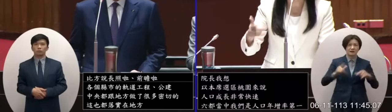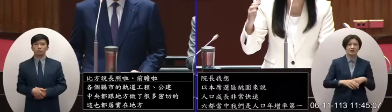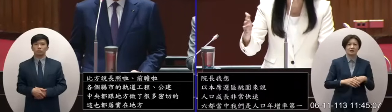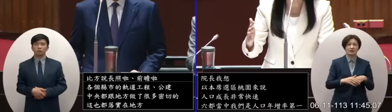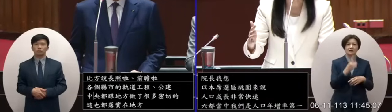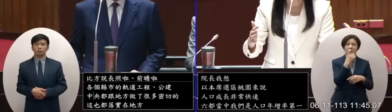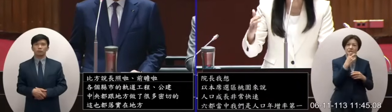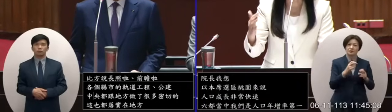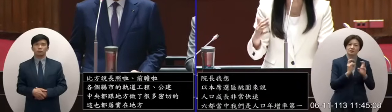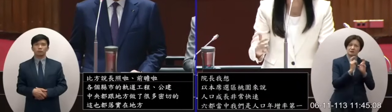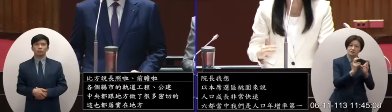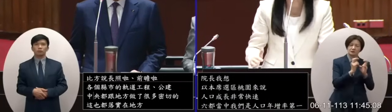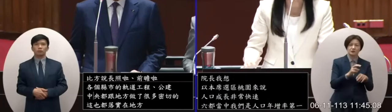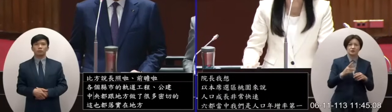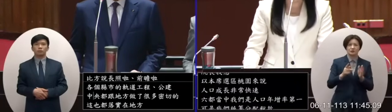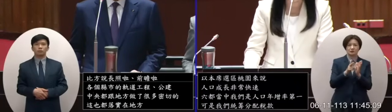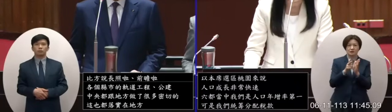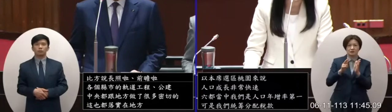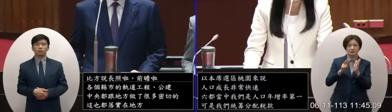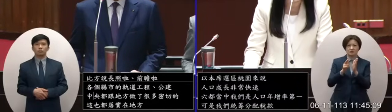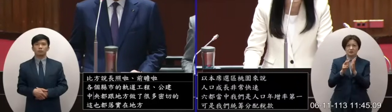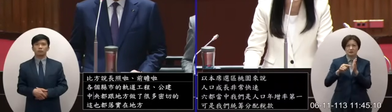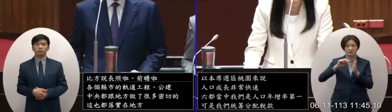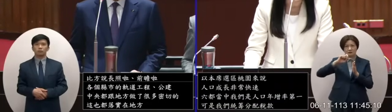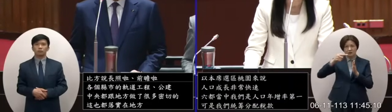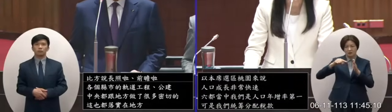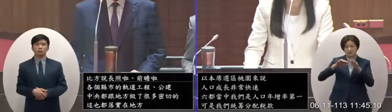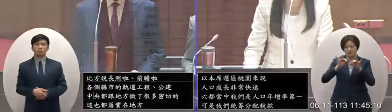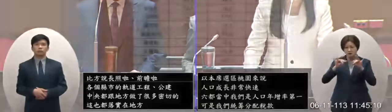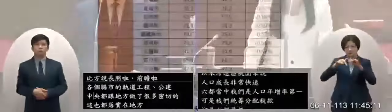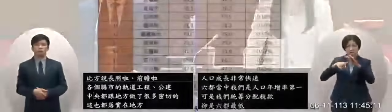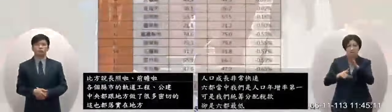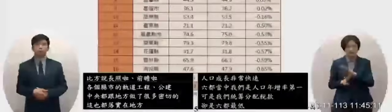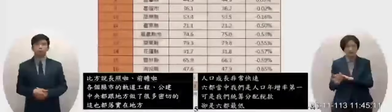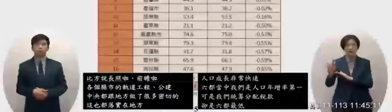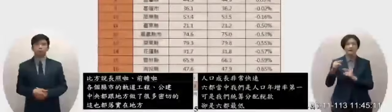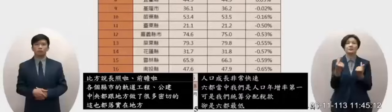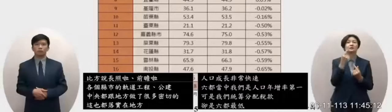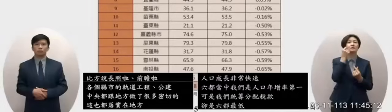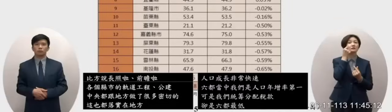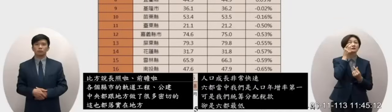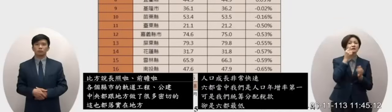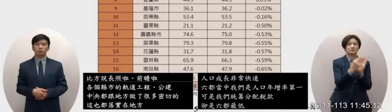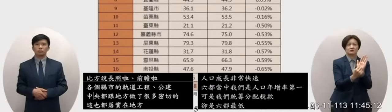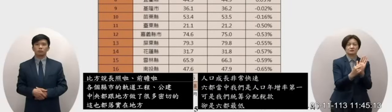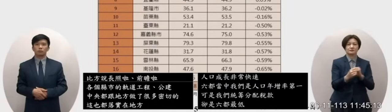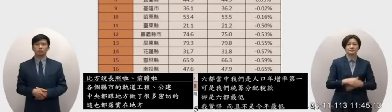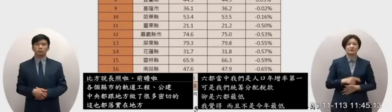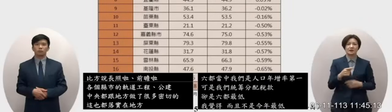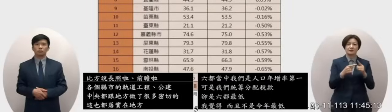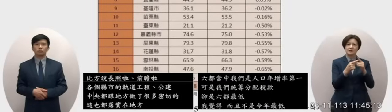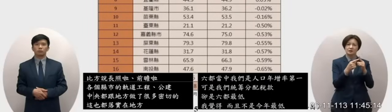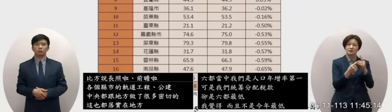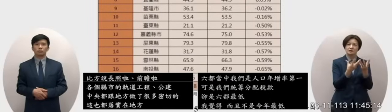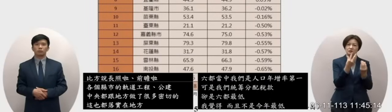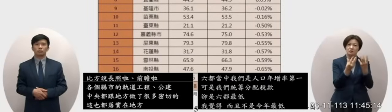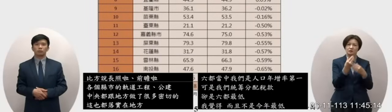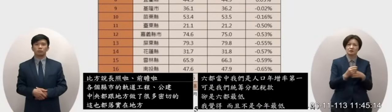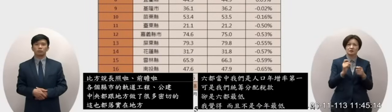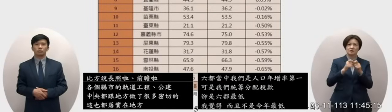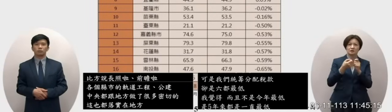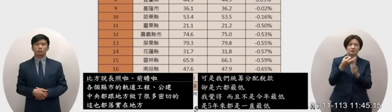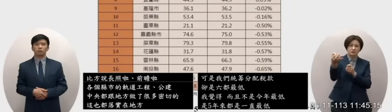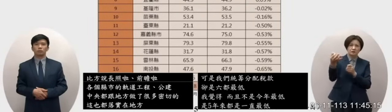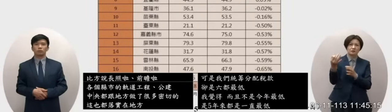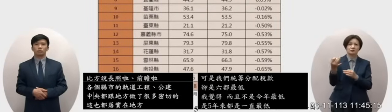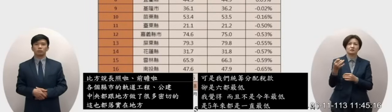路、地下化等等。都要钱啊哦，所以我们看到台南哦，我就以台南为例啊，不管它的人口上缴中央的